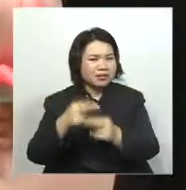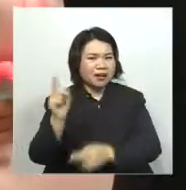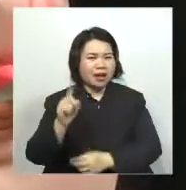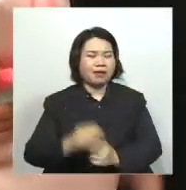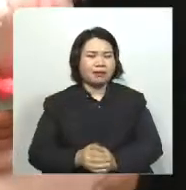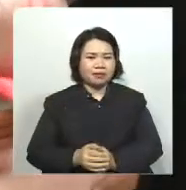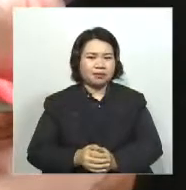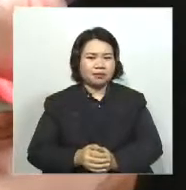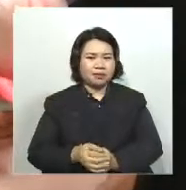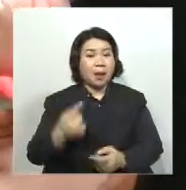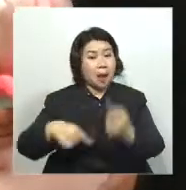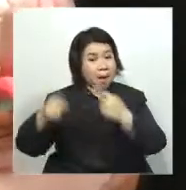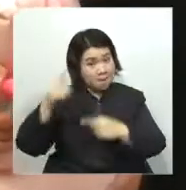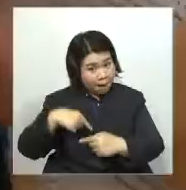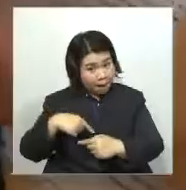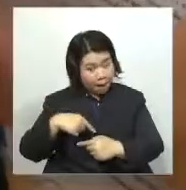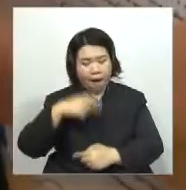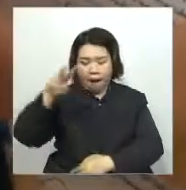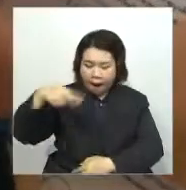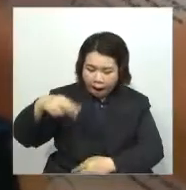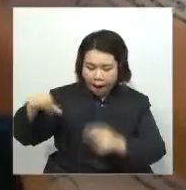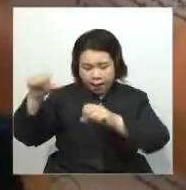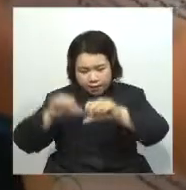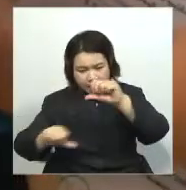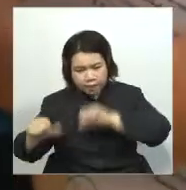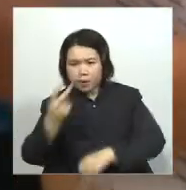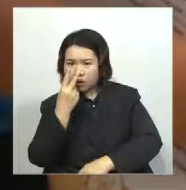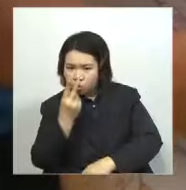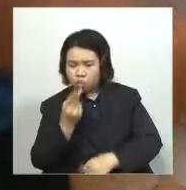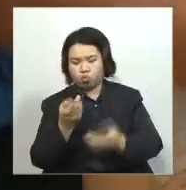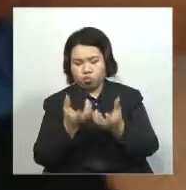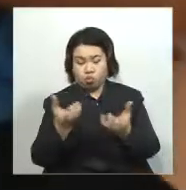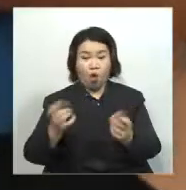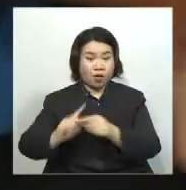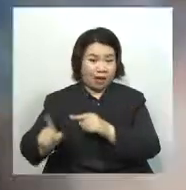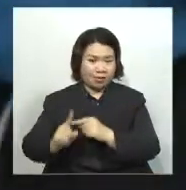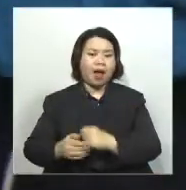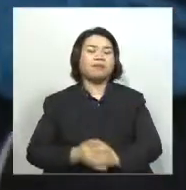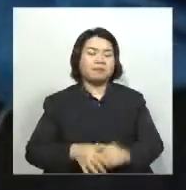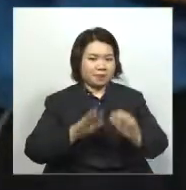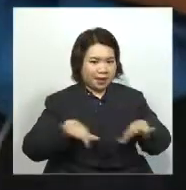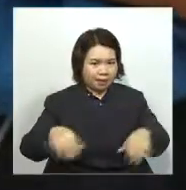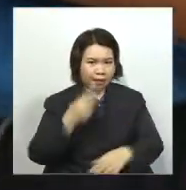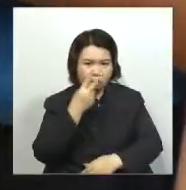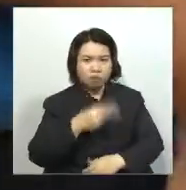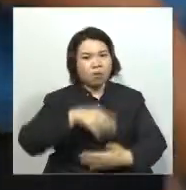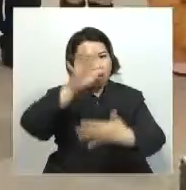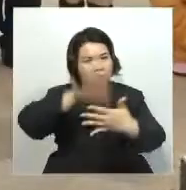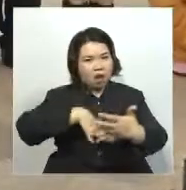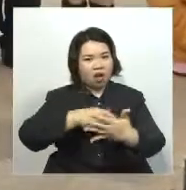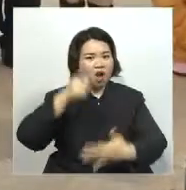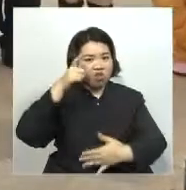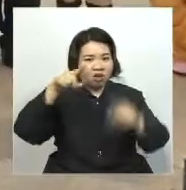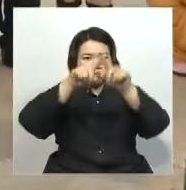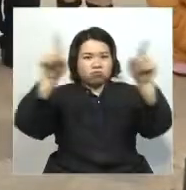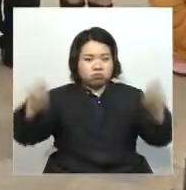รรศการมหาธาตุก็คือมาแล้วก็มาดูธาตุเนี่ยนะคะเด็กๆเขาจะนอกจากที่จะได้เห็นตารางธาตุขนาด